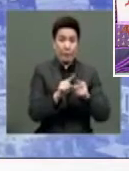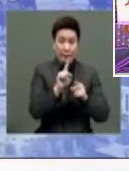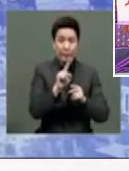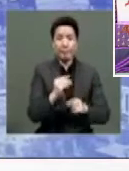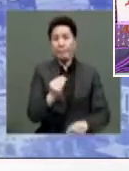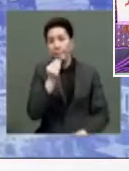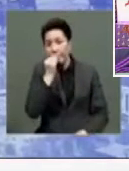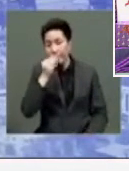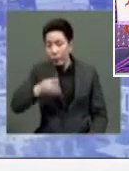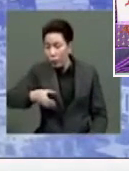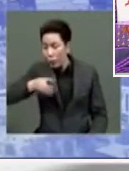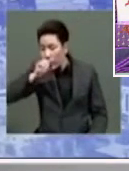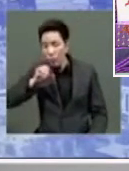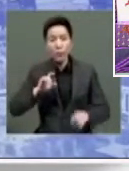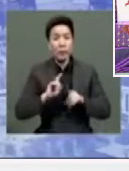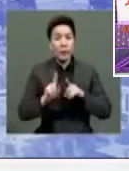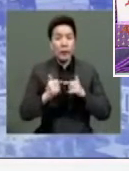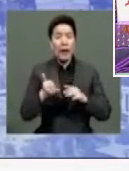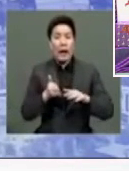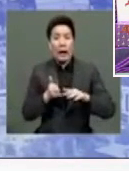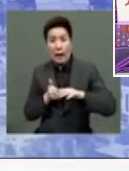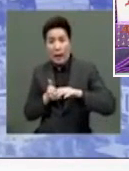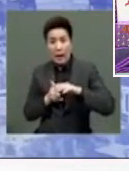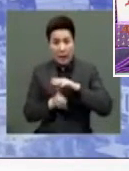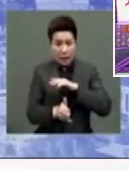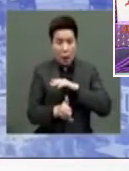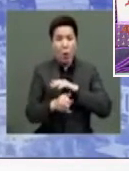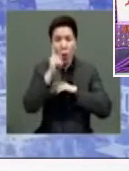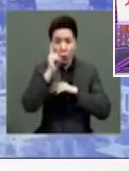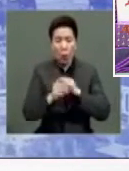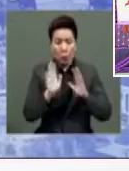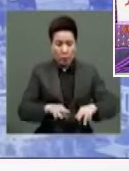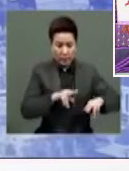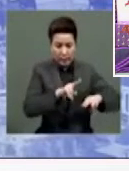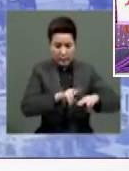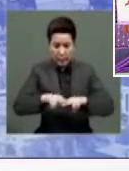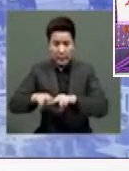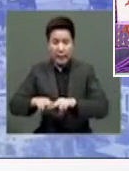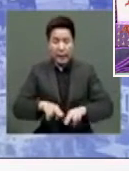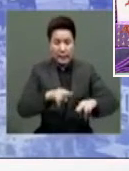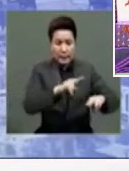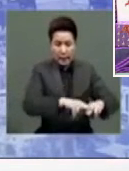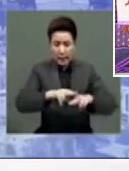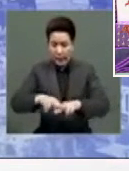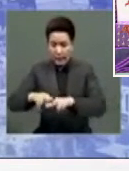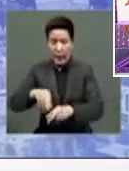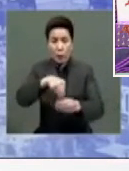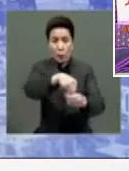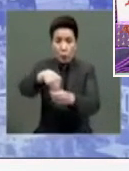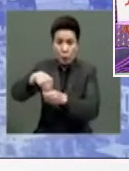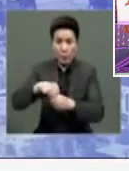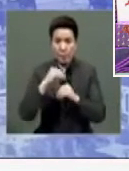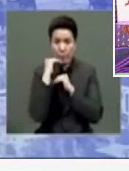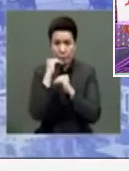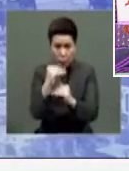นึงอว่าจะต้องมีมาตรการอะไรยังไงบ้างนะครับค่ะแล้วก็ข้อที่ 3เนี่ยการปิดสถานที่เสี่ยงต่อการ